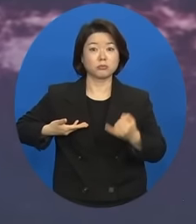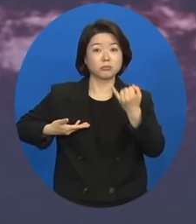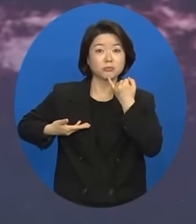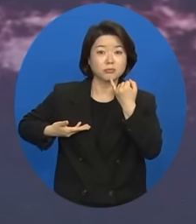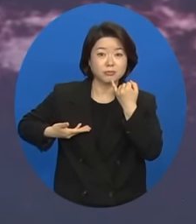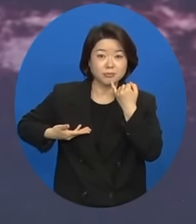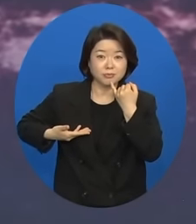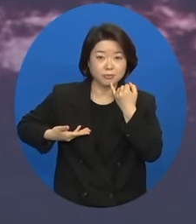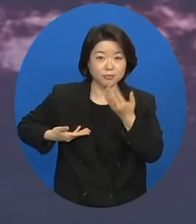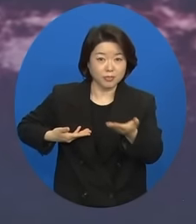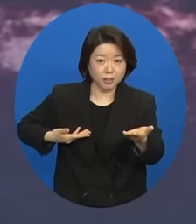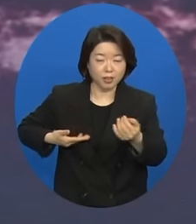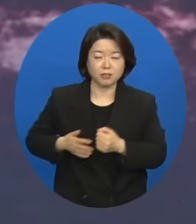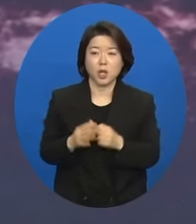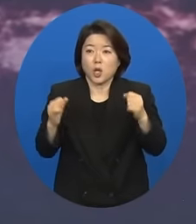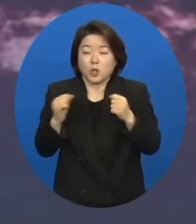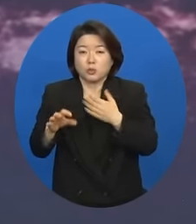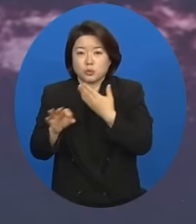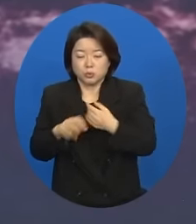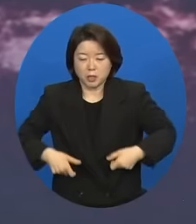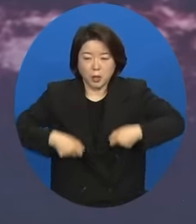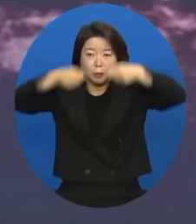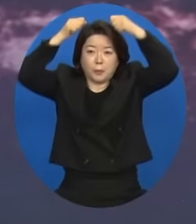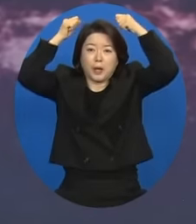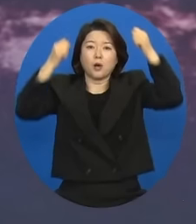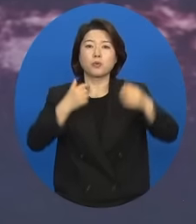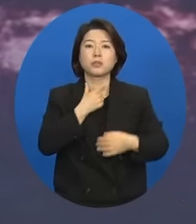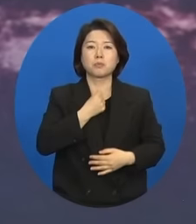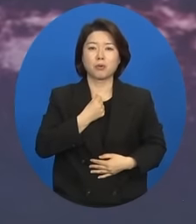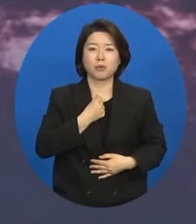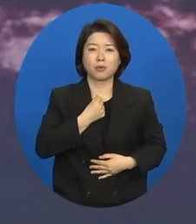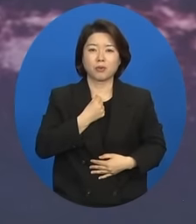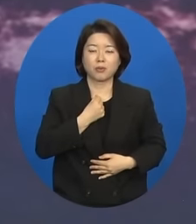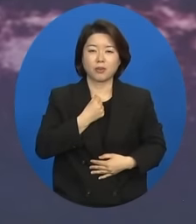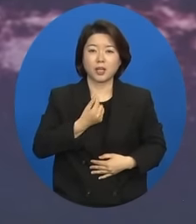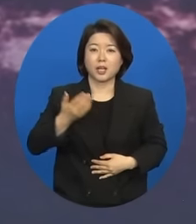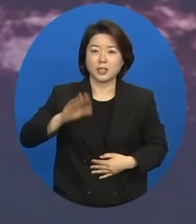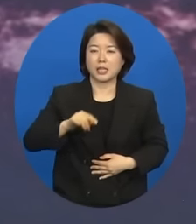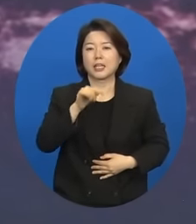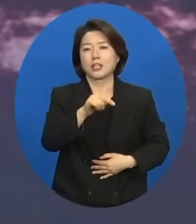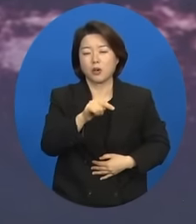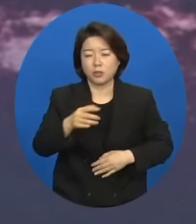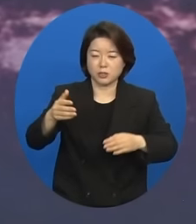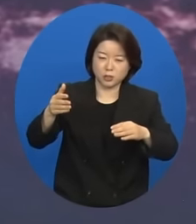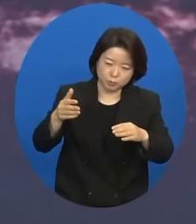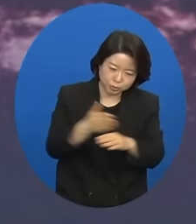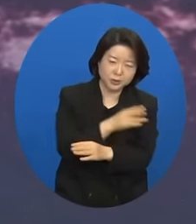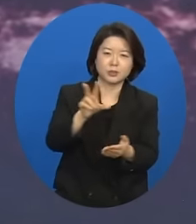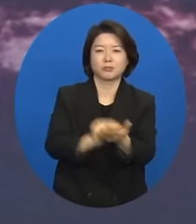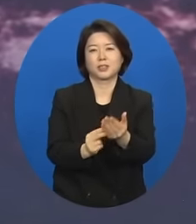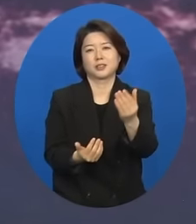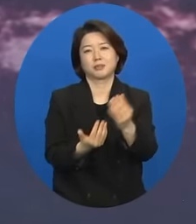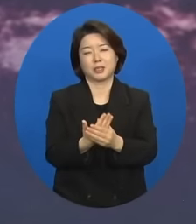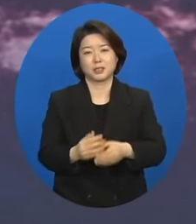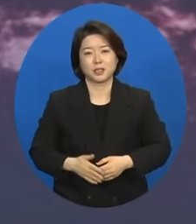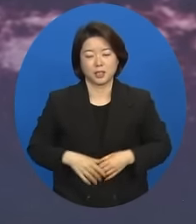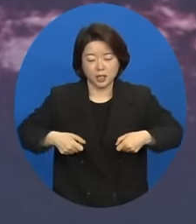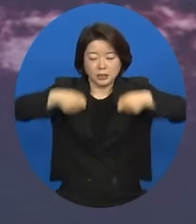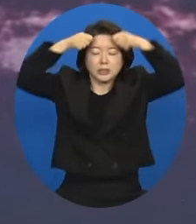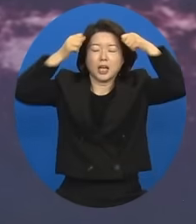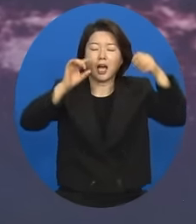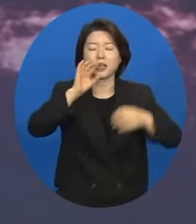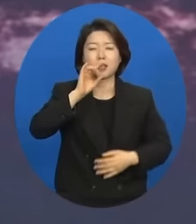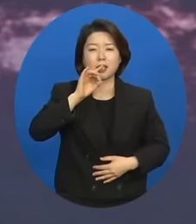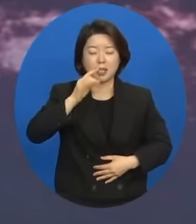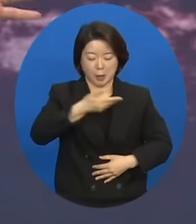여러분 근데 여러분 추우면 얼굴까지 다 덮어야 됩니다 거기에서 이제 문제가 발생한 거예요 얼굴을 덮을 수가 없는